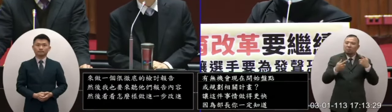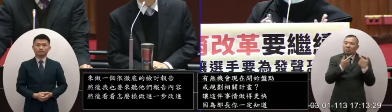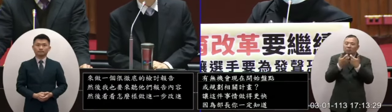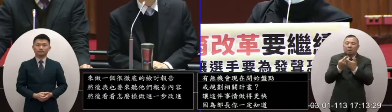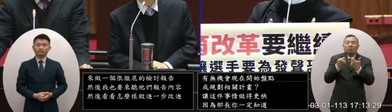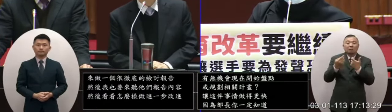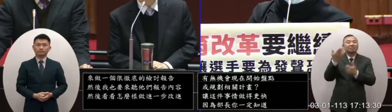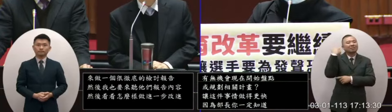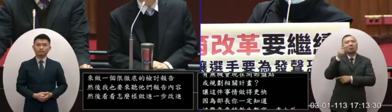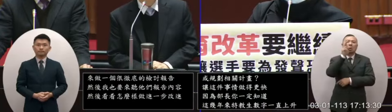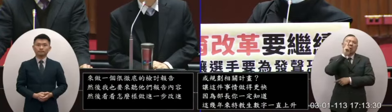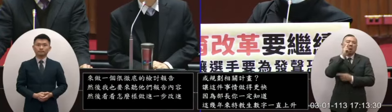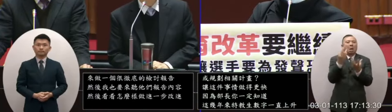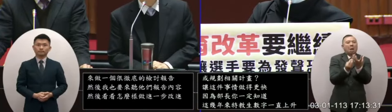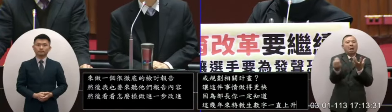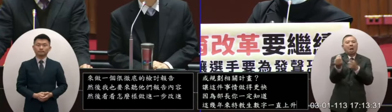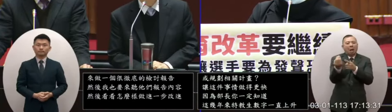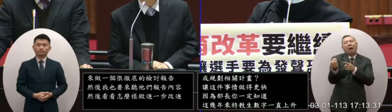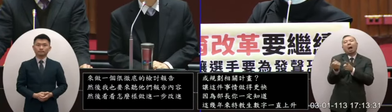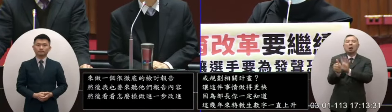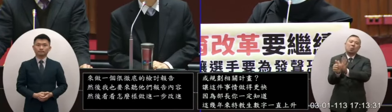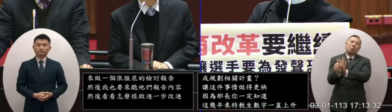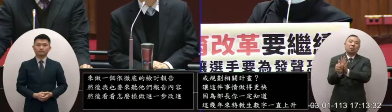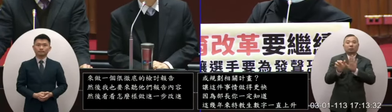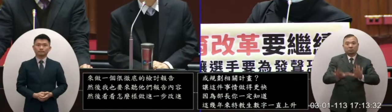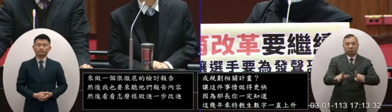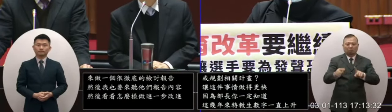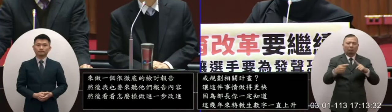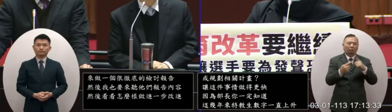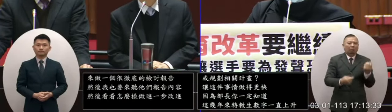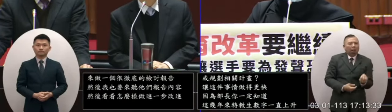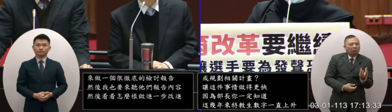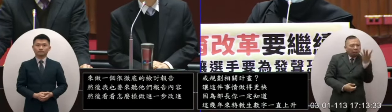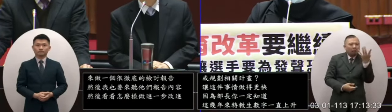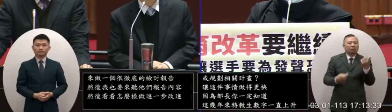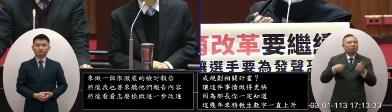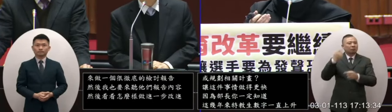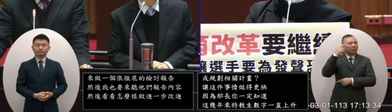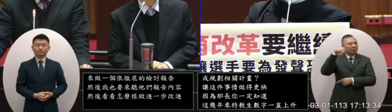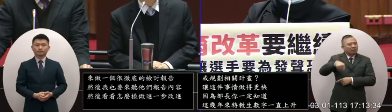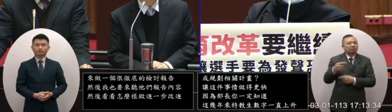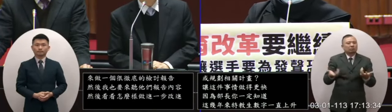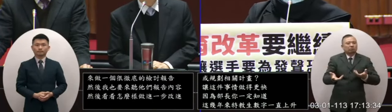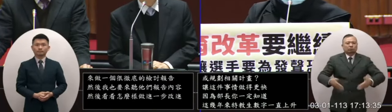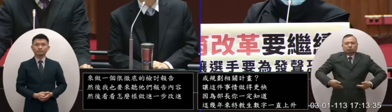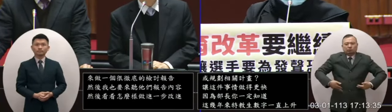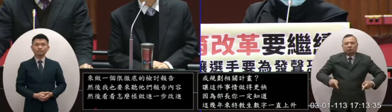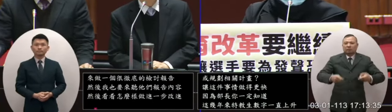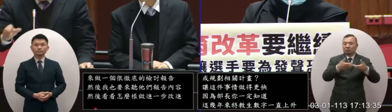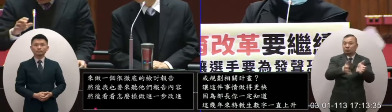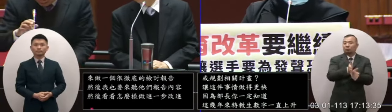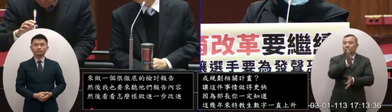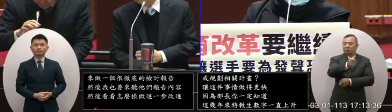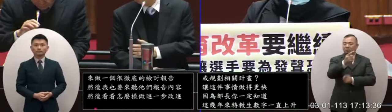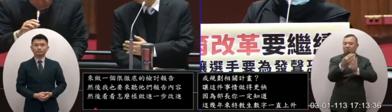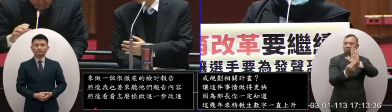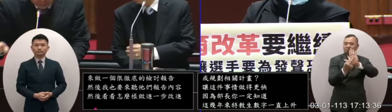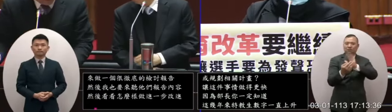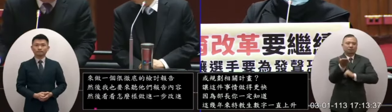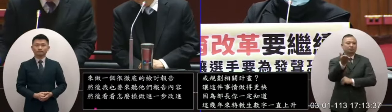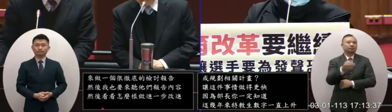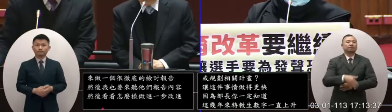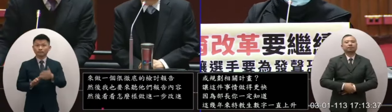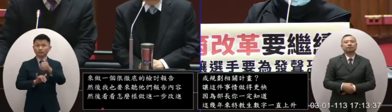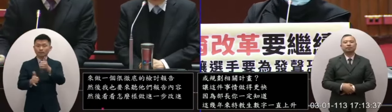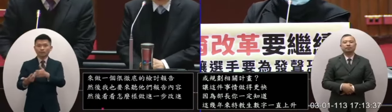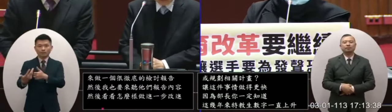教生，但特教生越来越多的情况下，我相信这件事情已经非常非常急迫。这边是不是可以请部长回应一下？